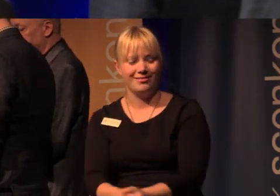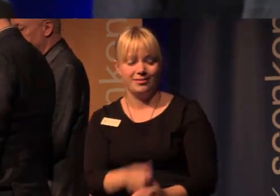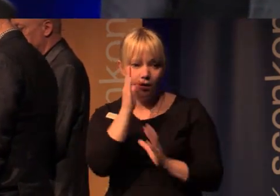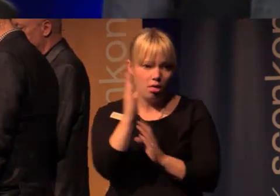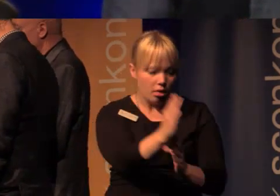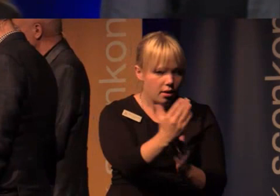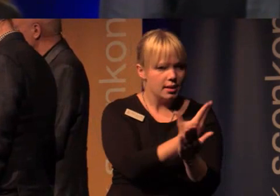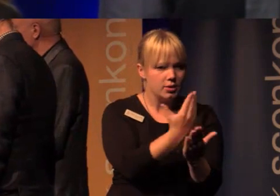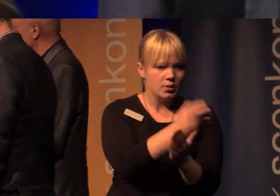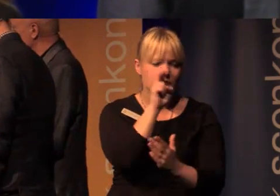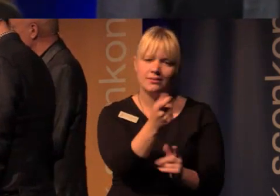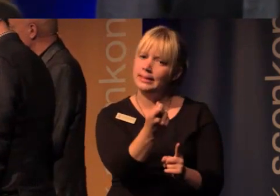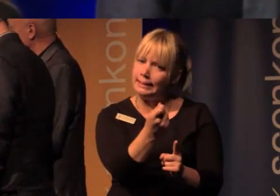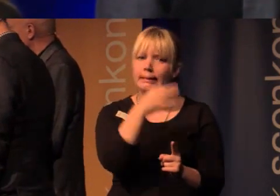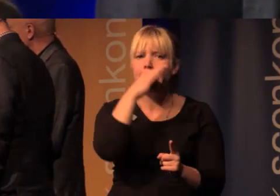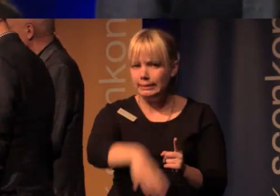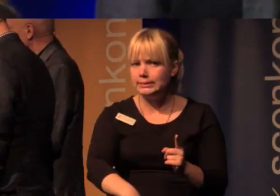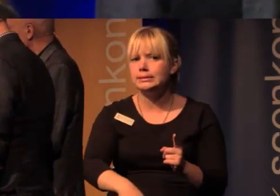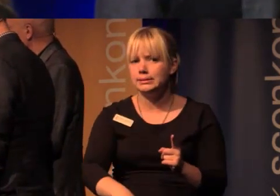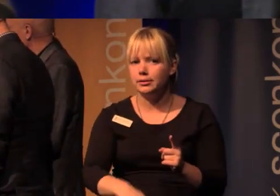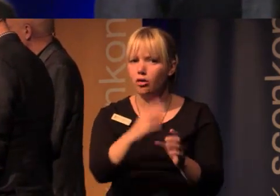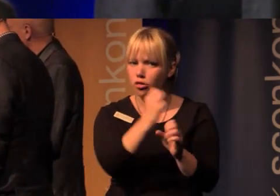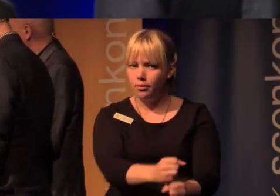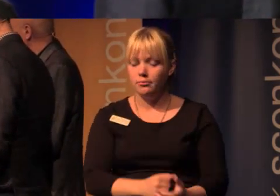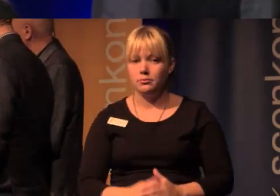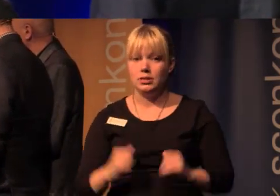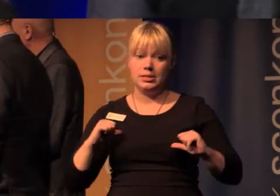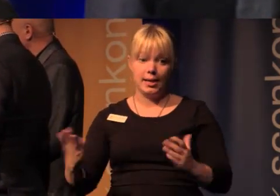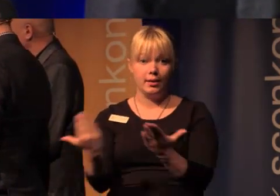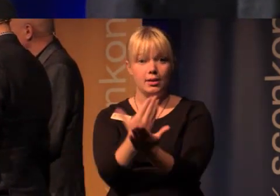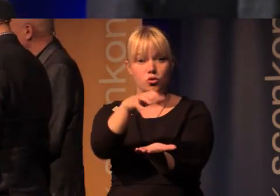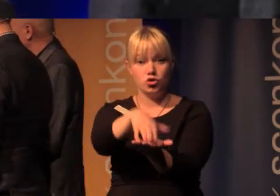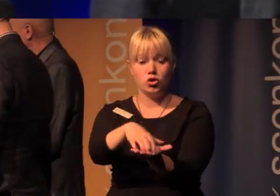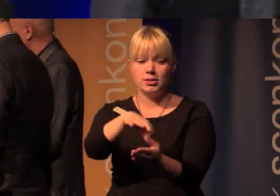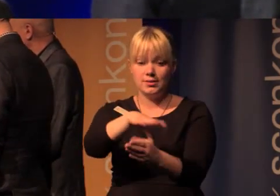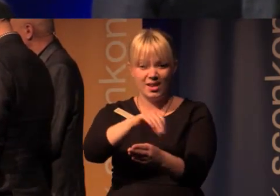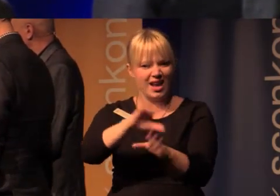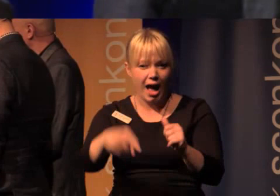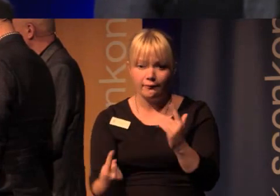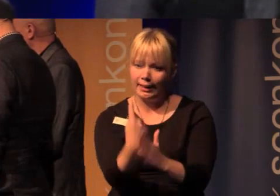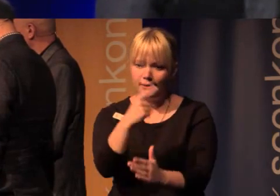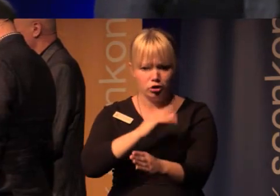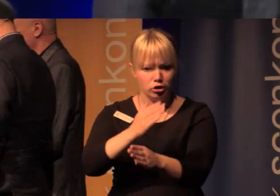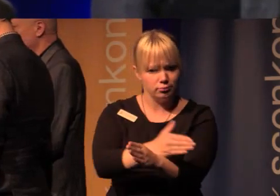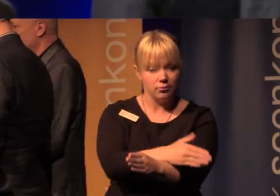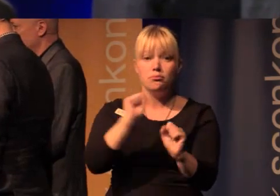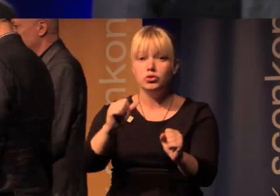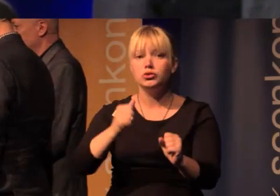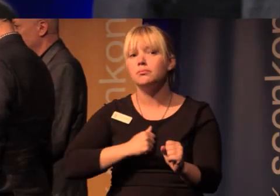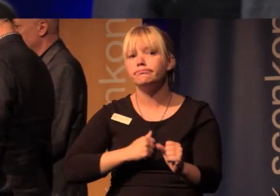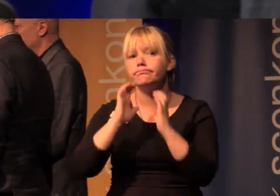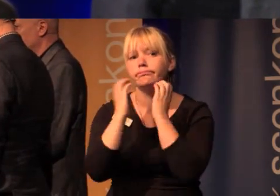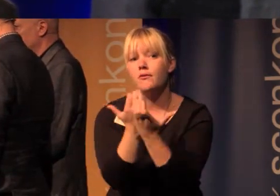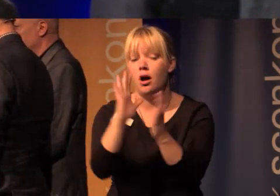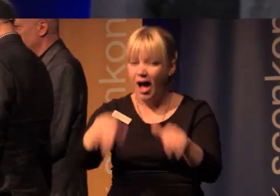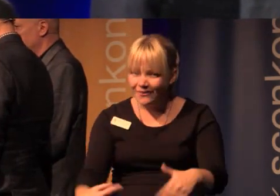lite farligt. Sen finns det definitivt saker som har hänt i nationalstaten Sverige som också är värda att bevara och diskutera, därför att det har uppenbarligen hänt